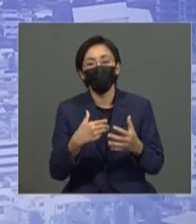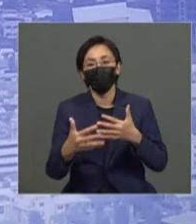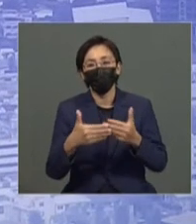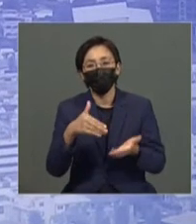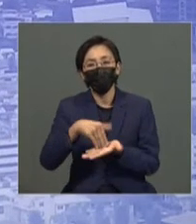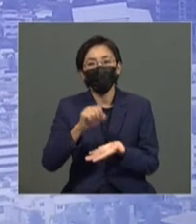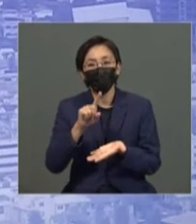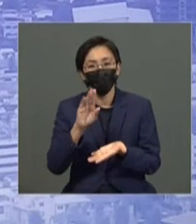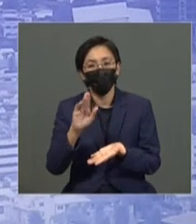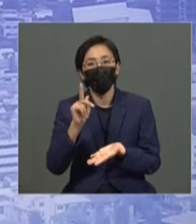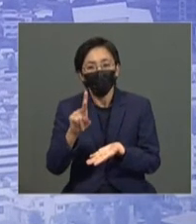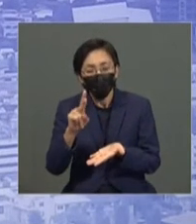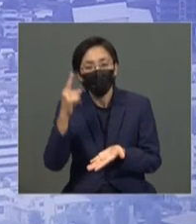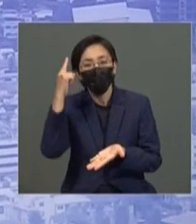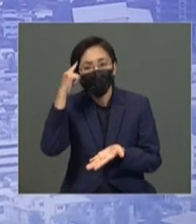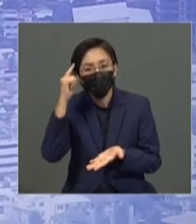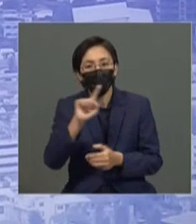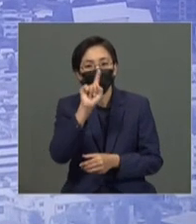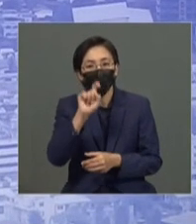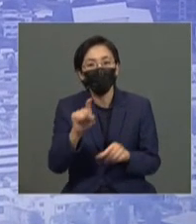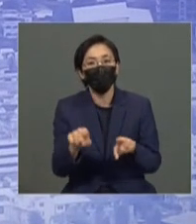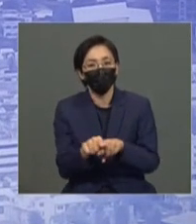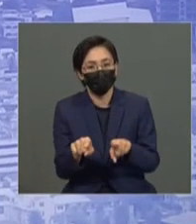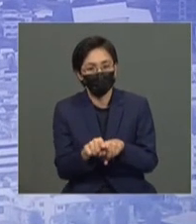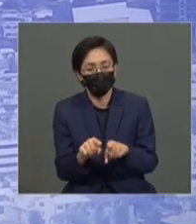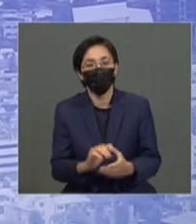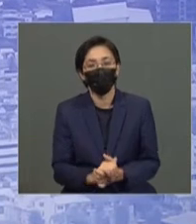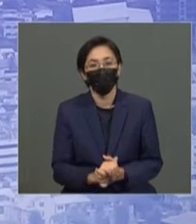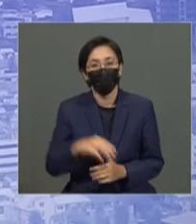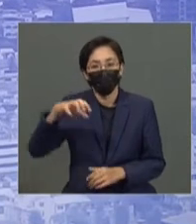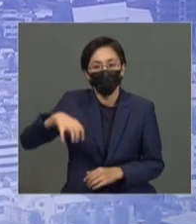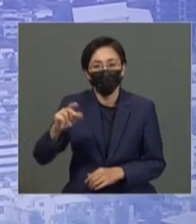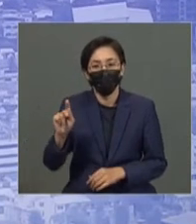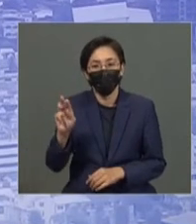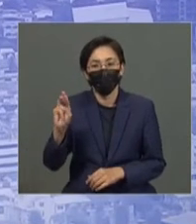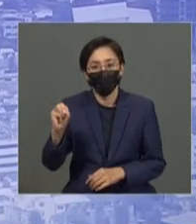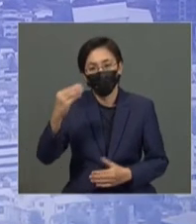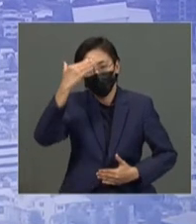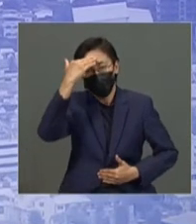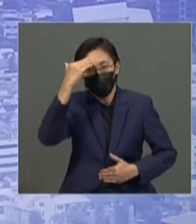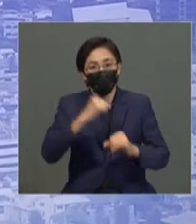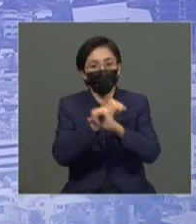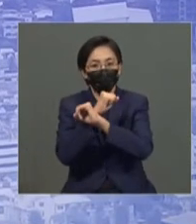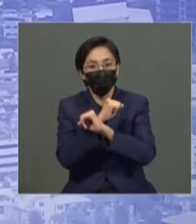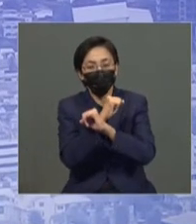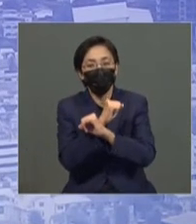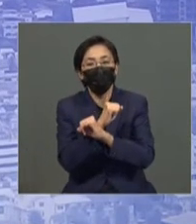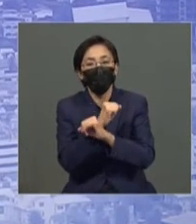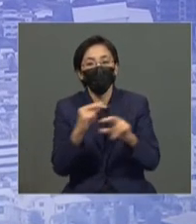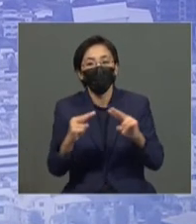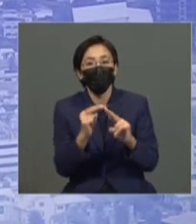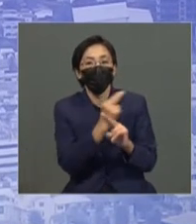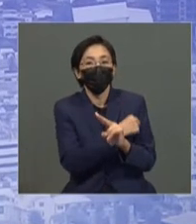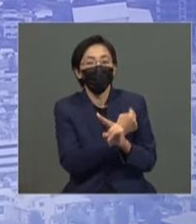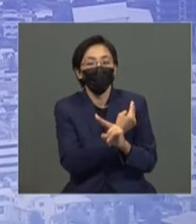เองก็ตั้งคำถามเหมือนกันค่ะแต่ตัวเลขของกรมควบคุมโรคกระทรวงสาธารณสุขเนี่ยนะคะส่วนของกทม.และปริมณฑล